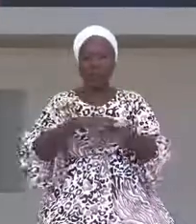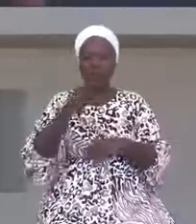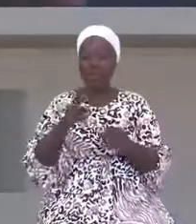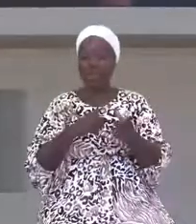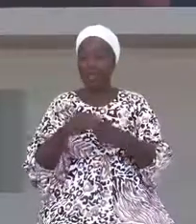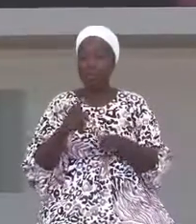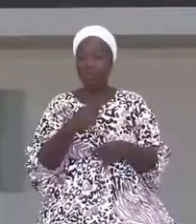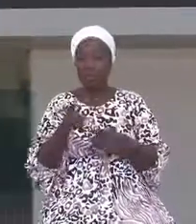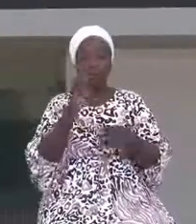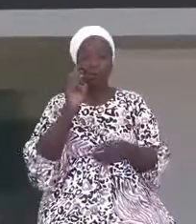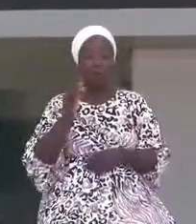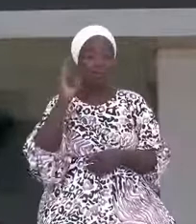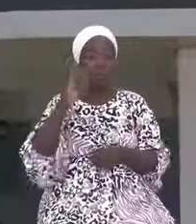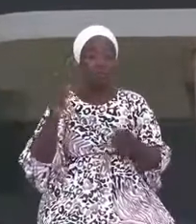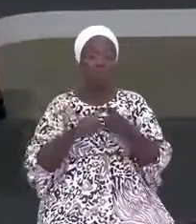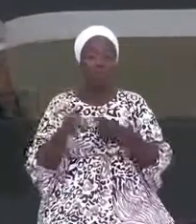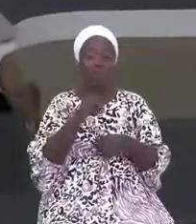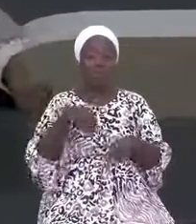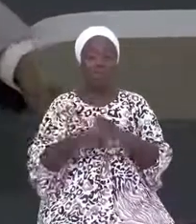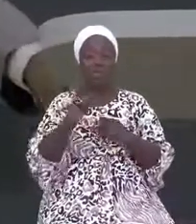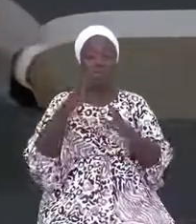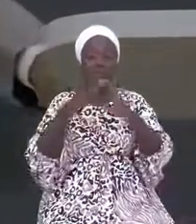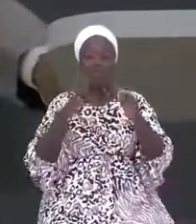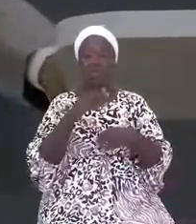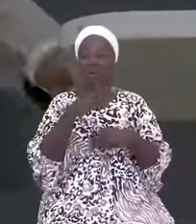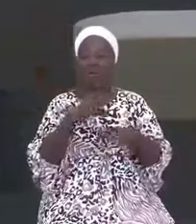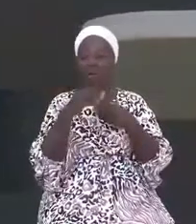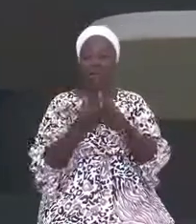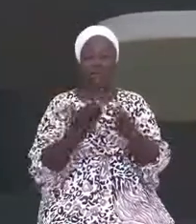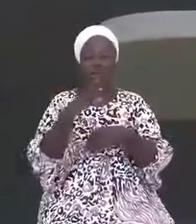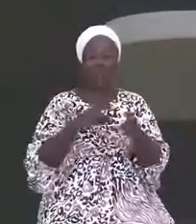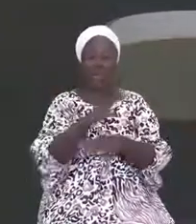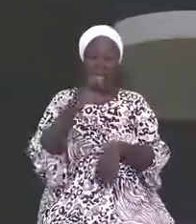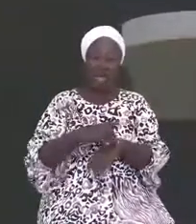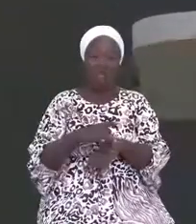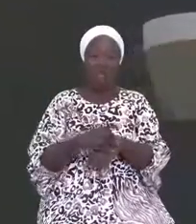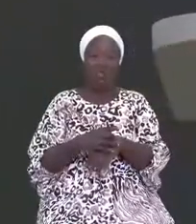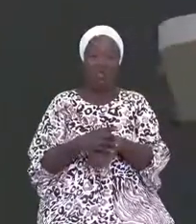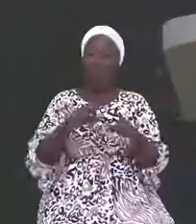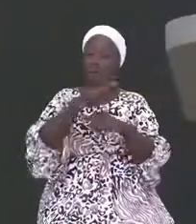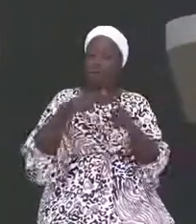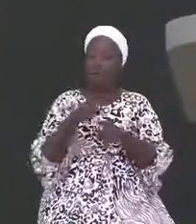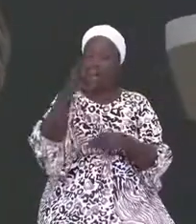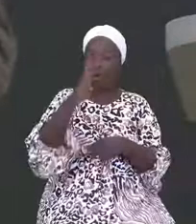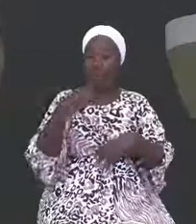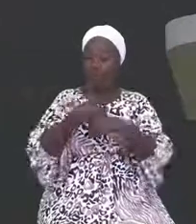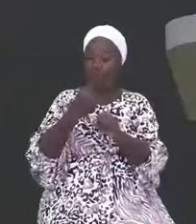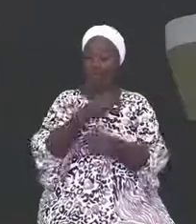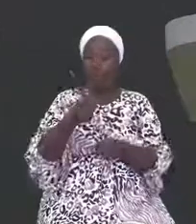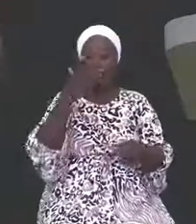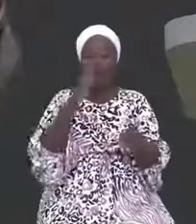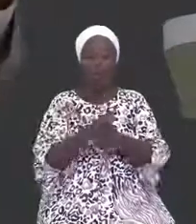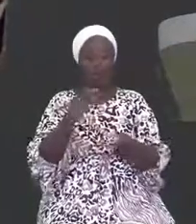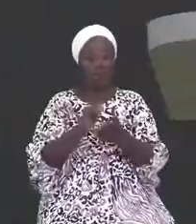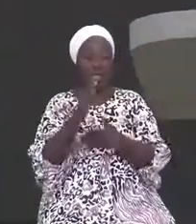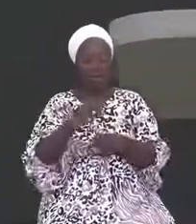vous serez pour moi des témoins à Jérusalem, en Samarie, et jusqu'aux extrémités de la terre, lorsque Dieu fait une promesse qu'il